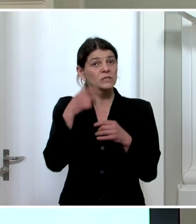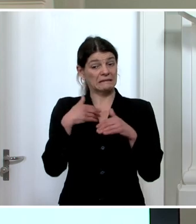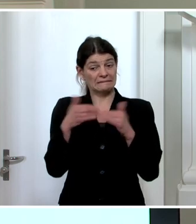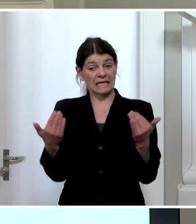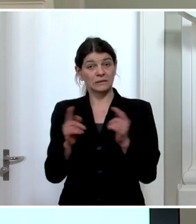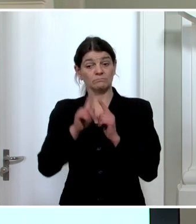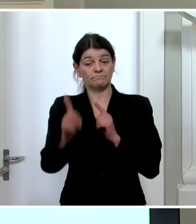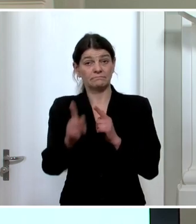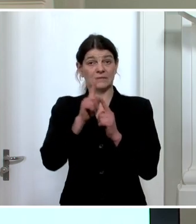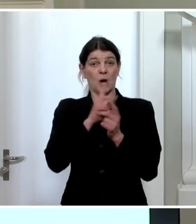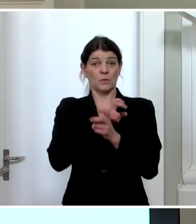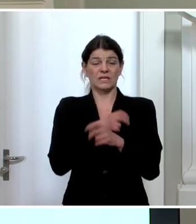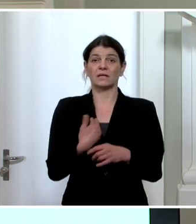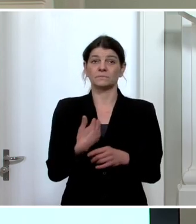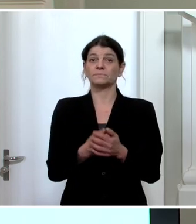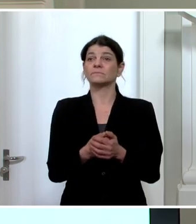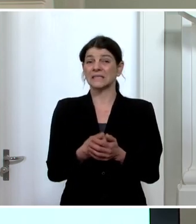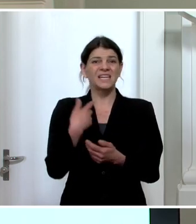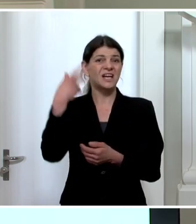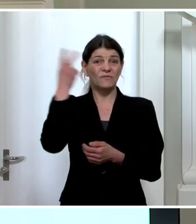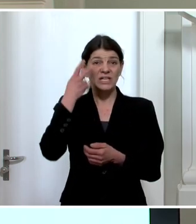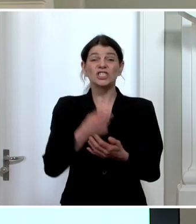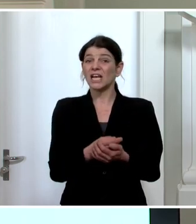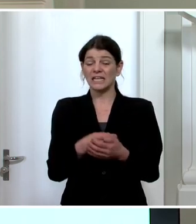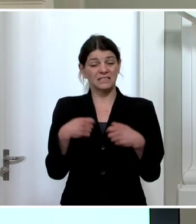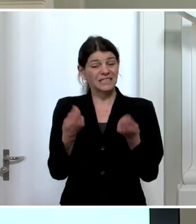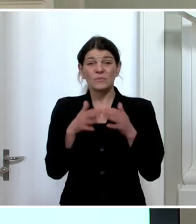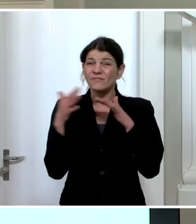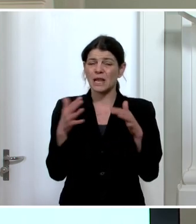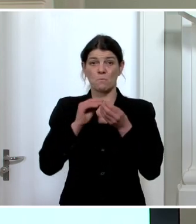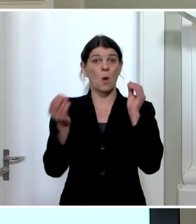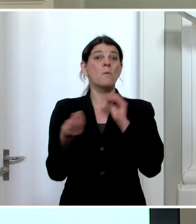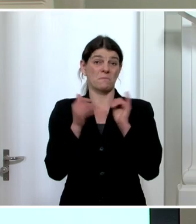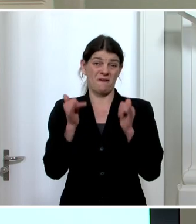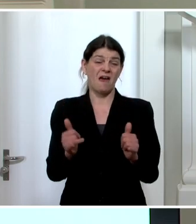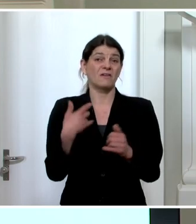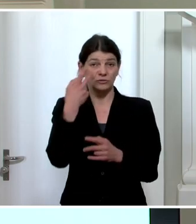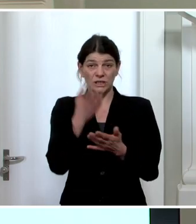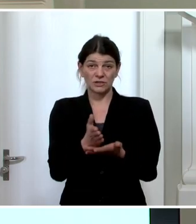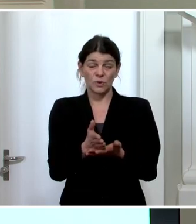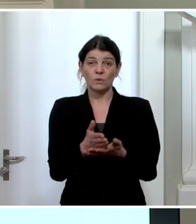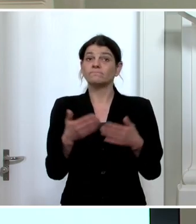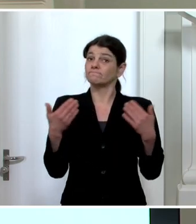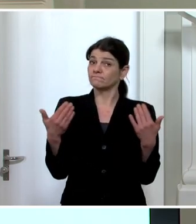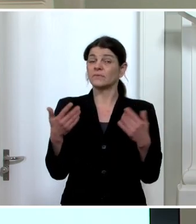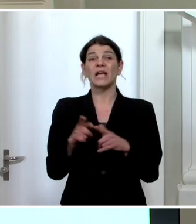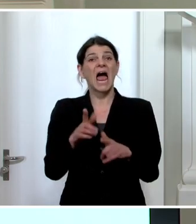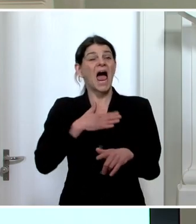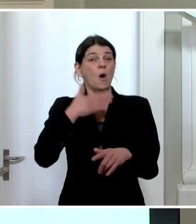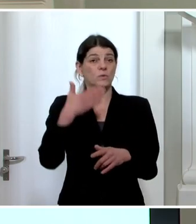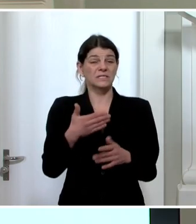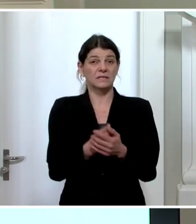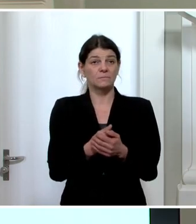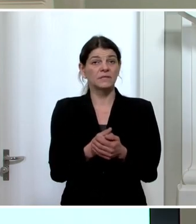Österreich und wir verstehen, dass es sehr persönliche Problemstellungen geben kann. Eine Ausnahme bei